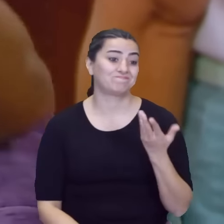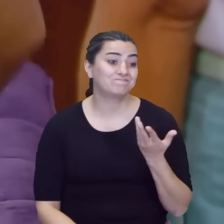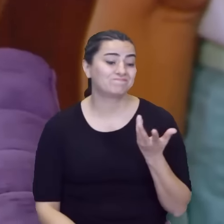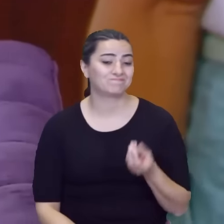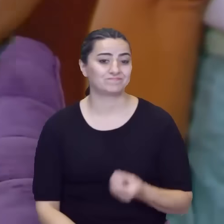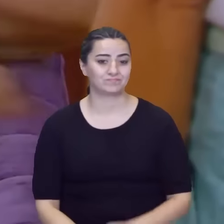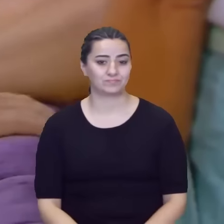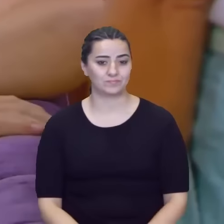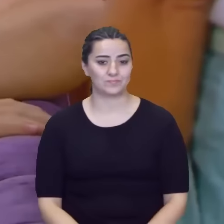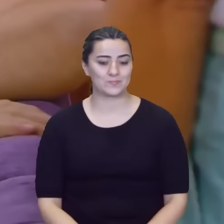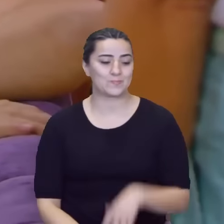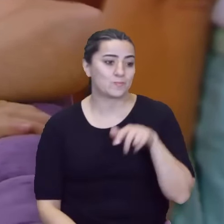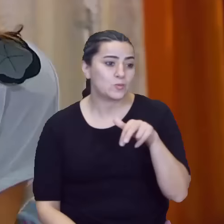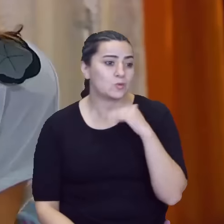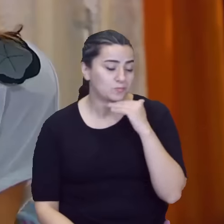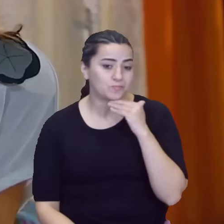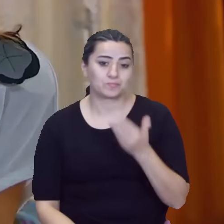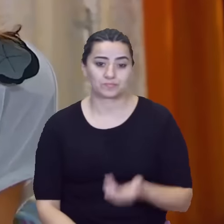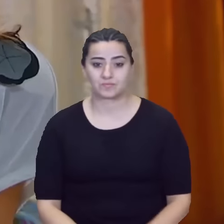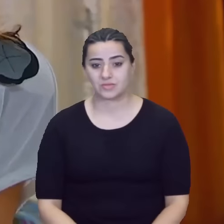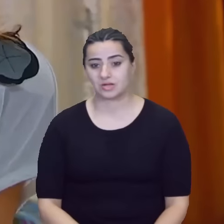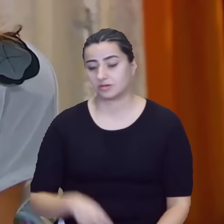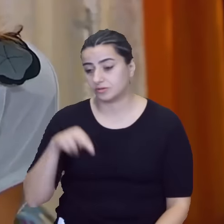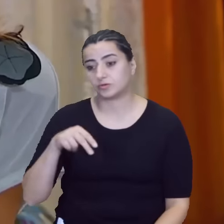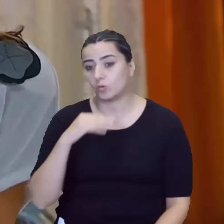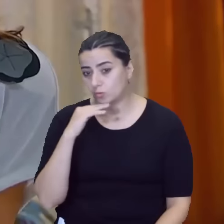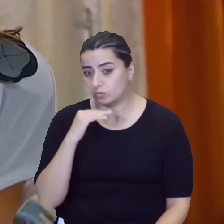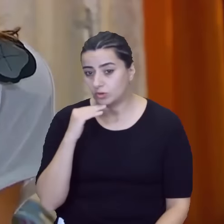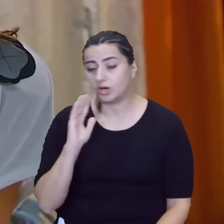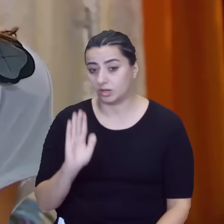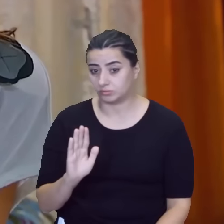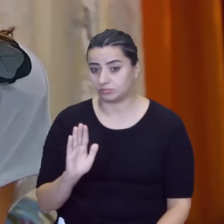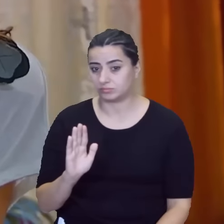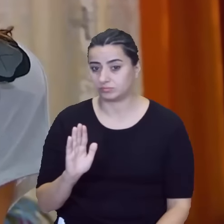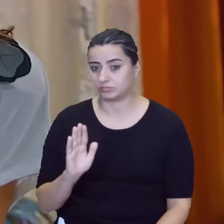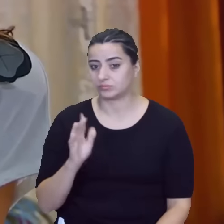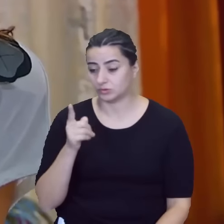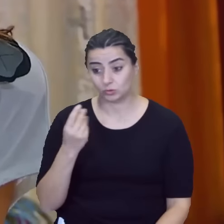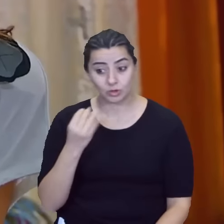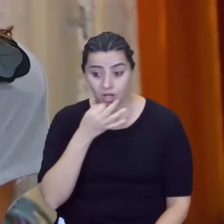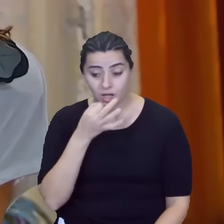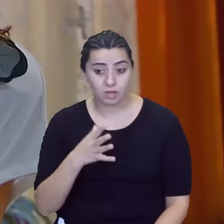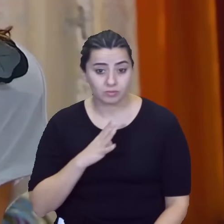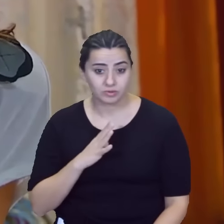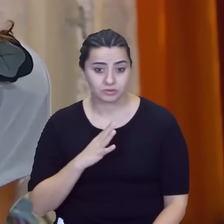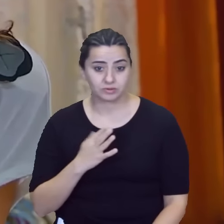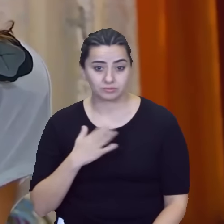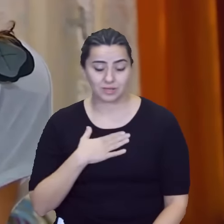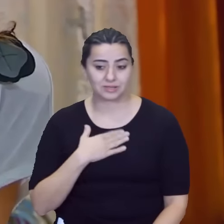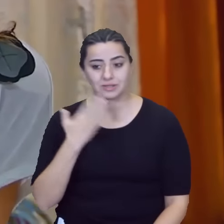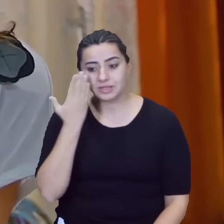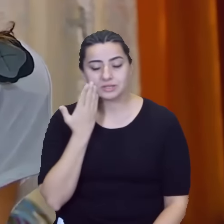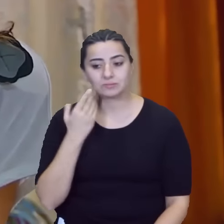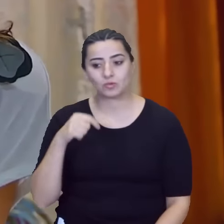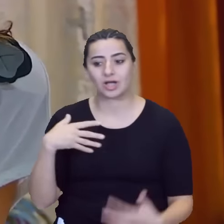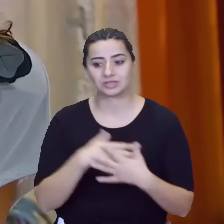ama işte. Yürüyemiyorum. Yürüyemiyorsun tabii. Üstüne basamıyorsun. Ama sana güzel bir haberim var. Ben izlemeye